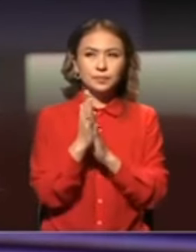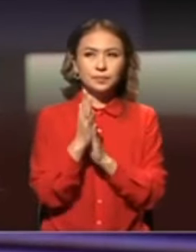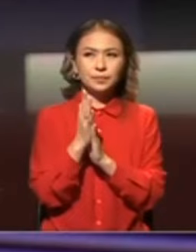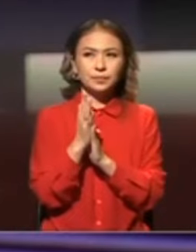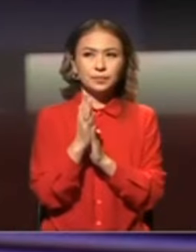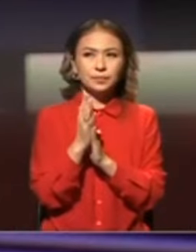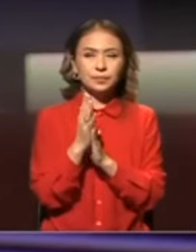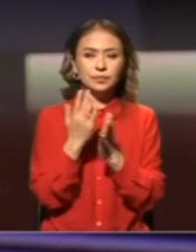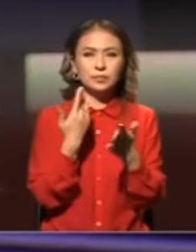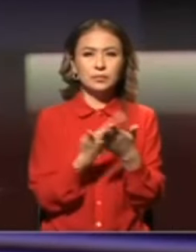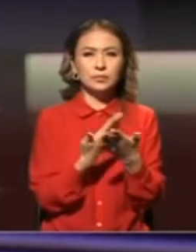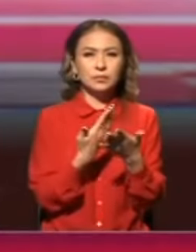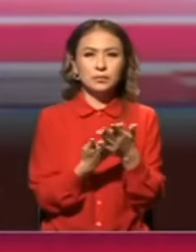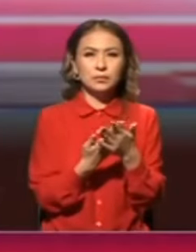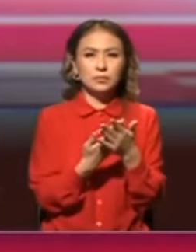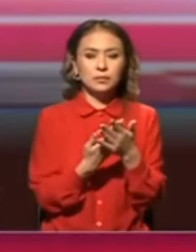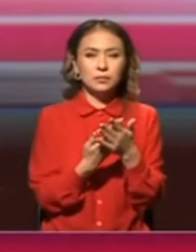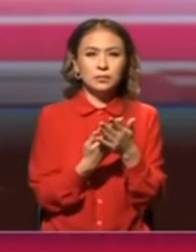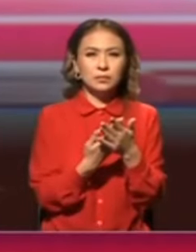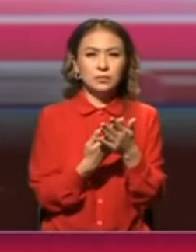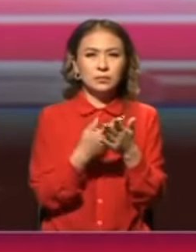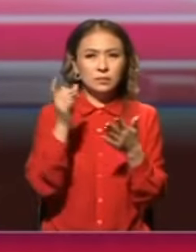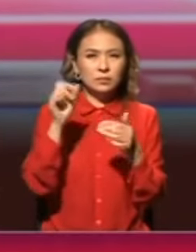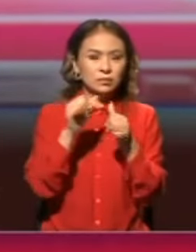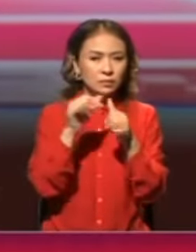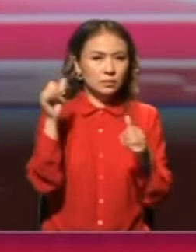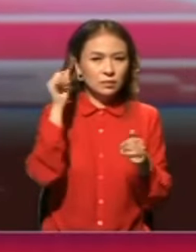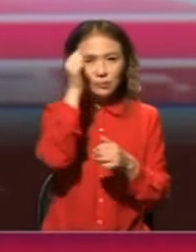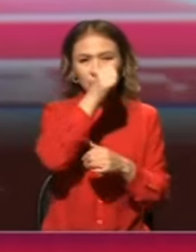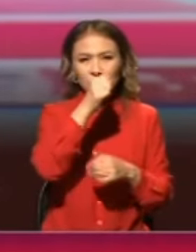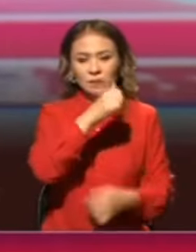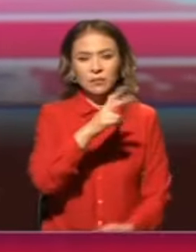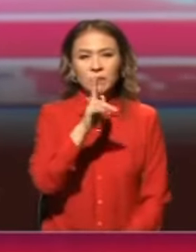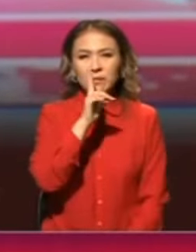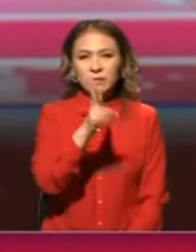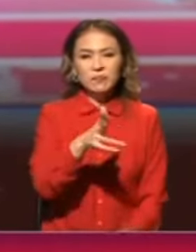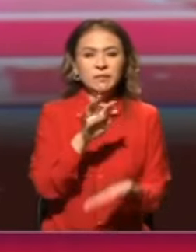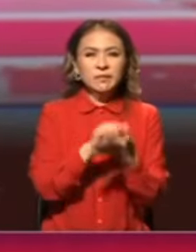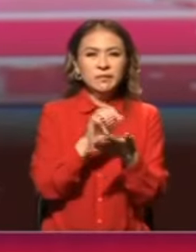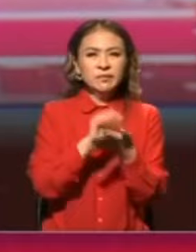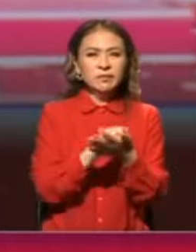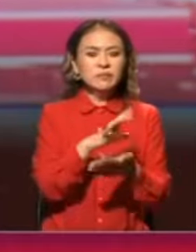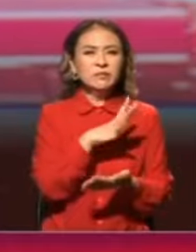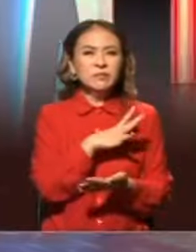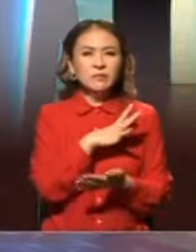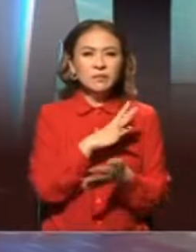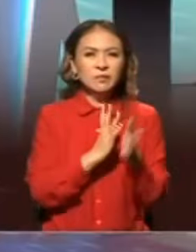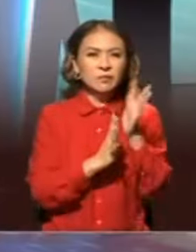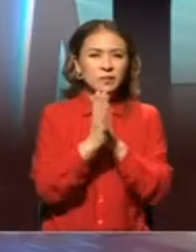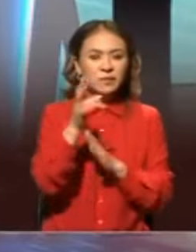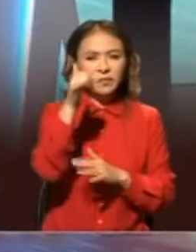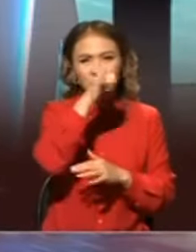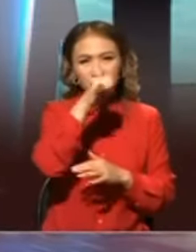бір кісіні мысалға келтіріп жатыр да. Былтыр дейді, құлпынай 3 жыл болды айналыс жүргеніме дейді. Өнімді дұрыс